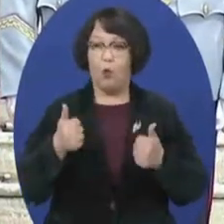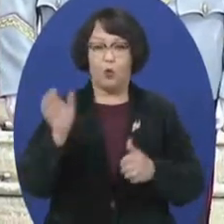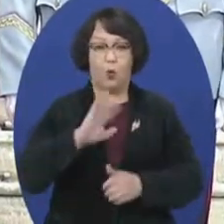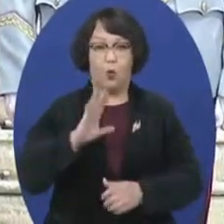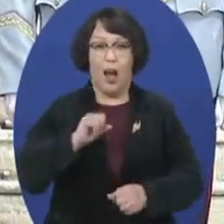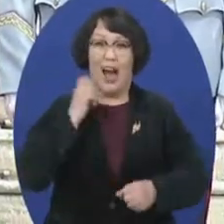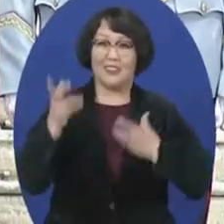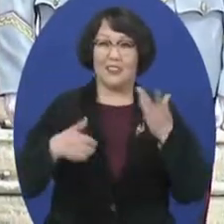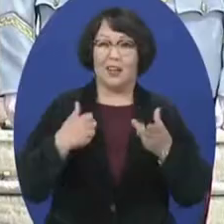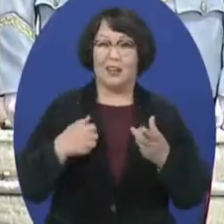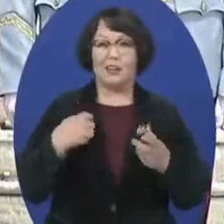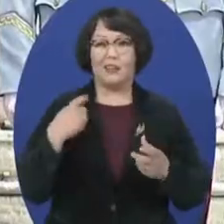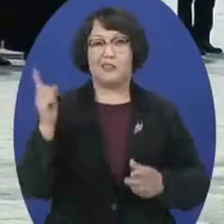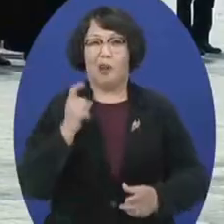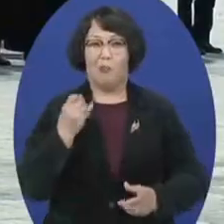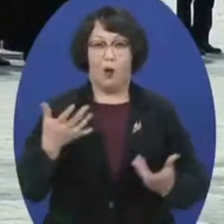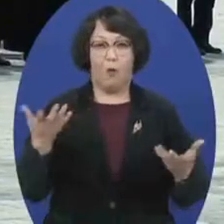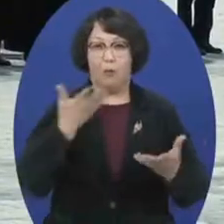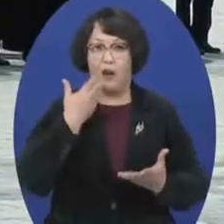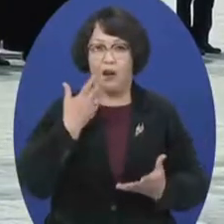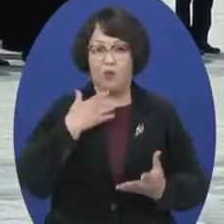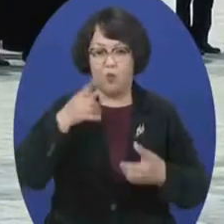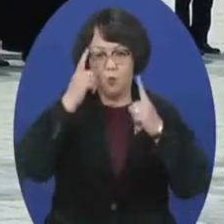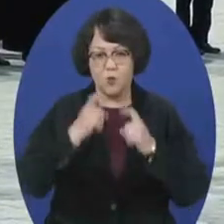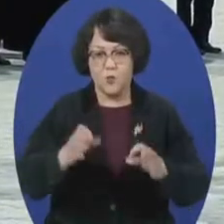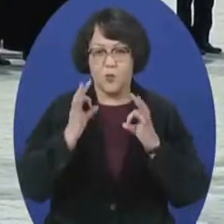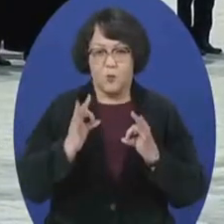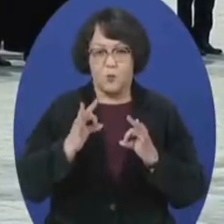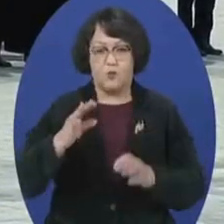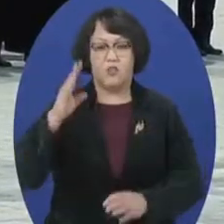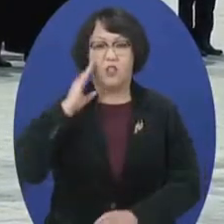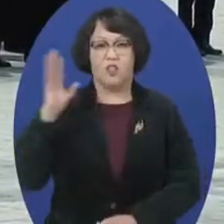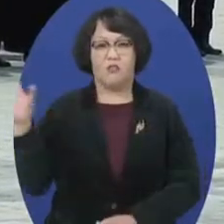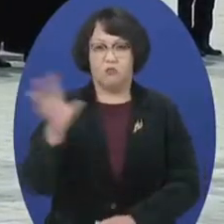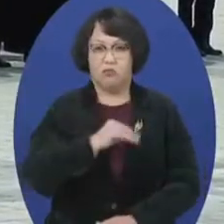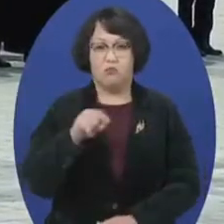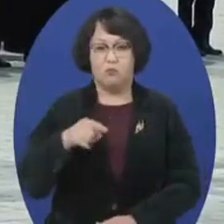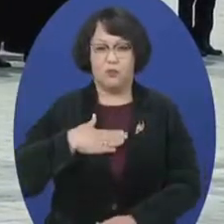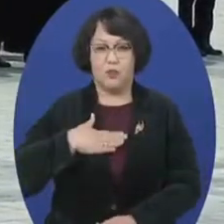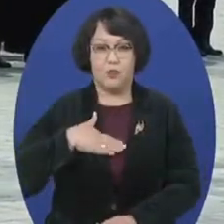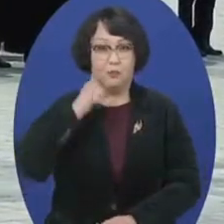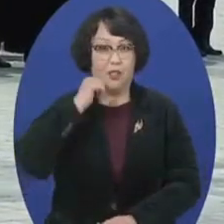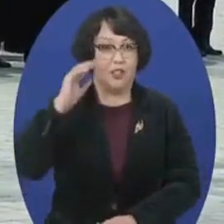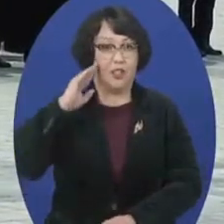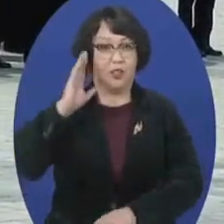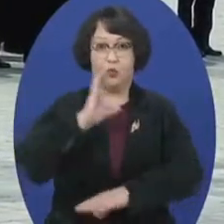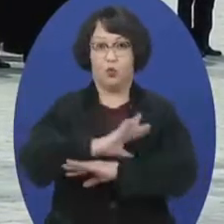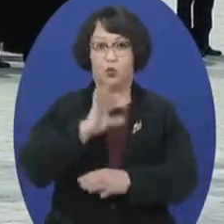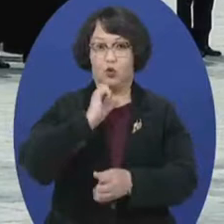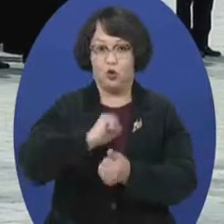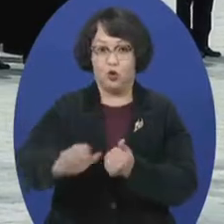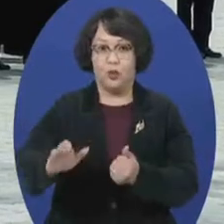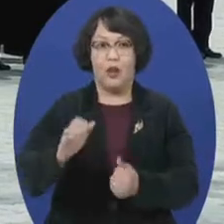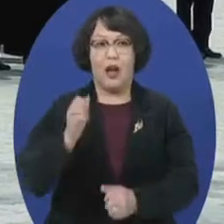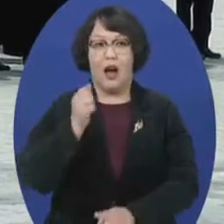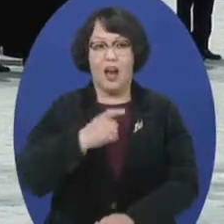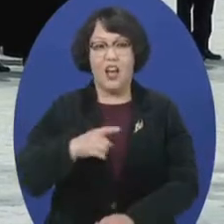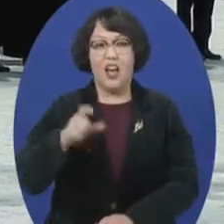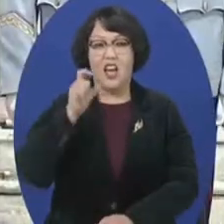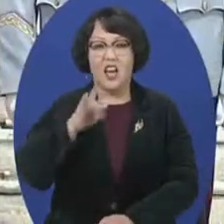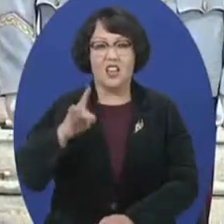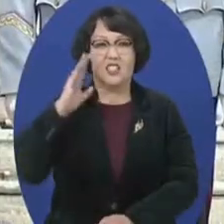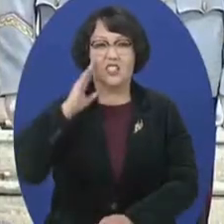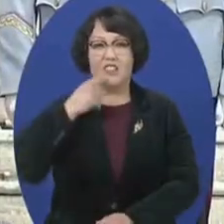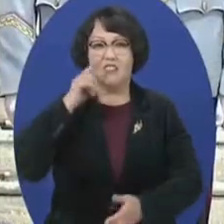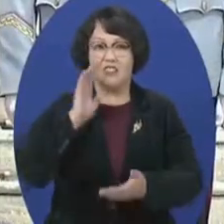жаргал ташуурдгүй болгон хүмүүжүүлдэг юм а. Миний бие зэргийн сургууль төгсөж ард эрд